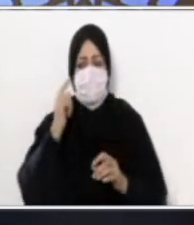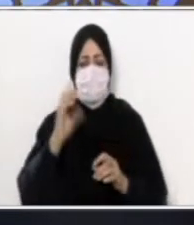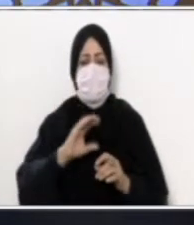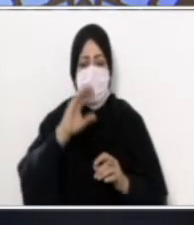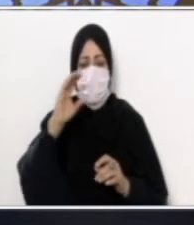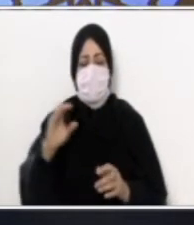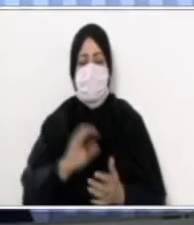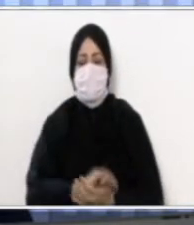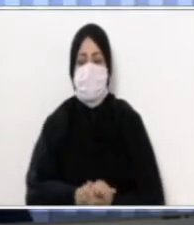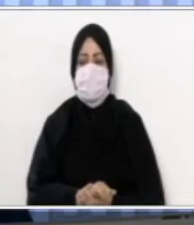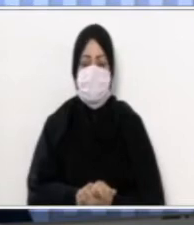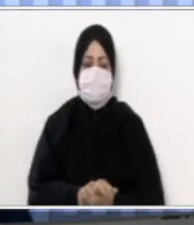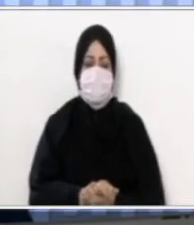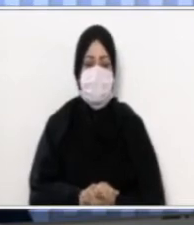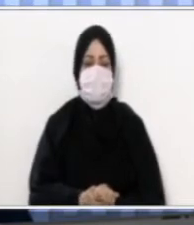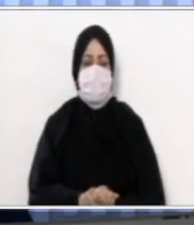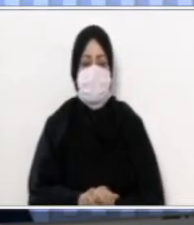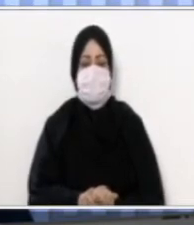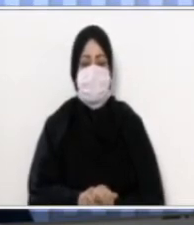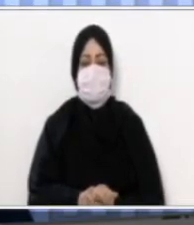الله تمام. وفيكم